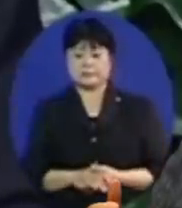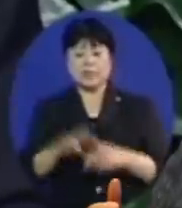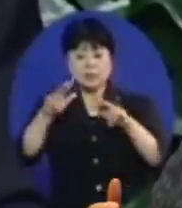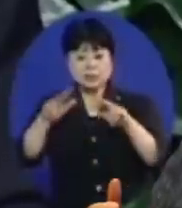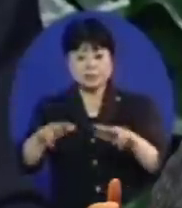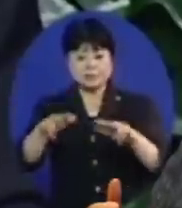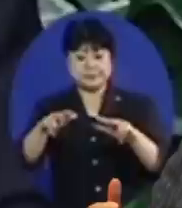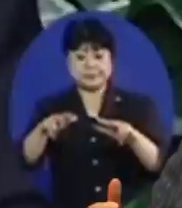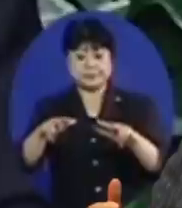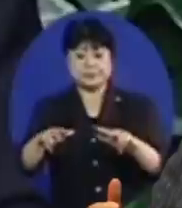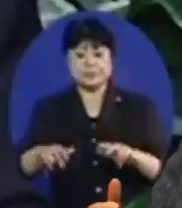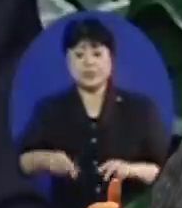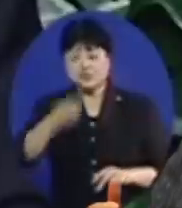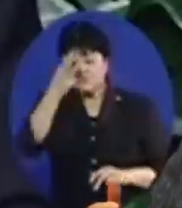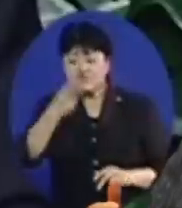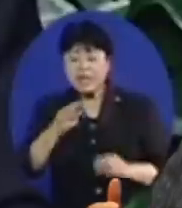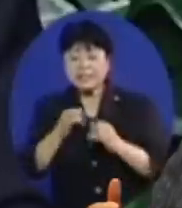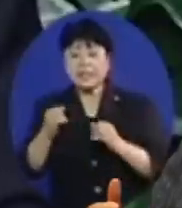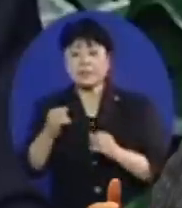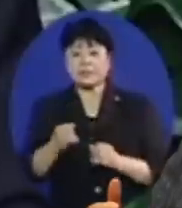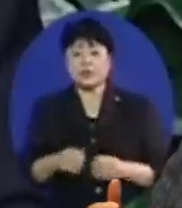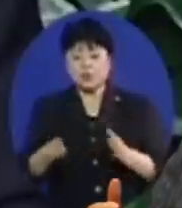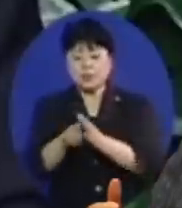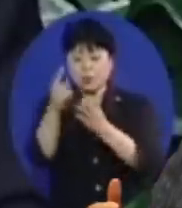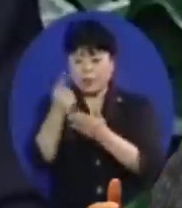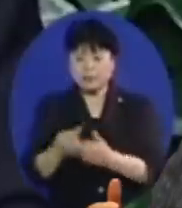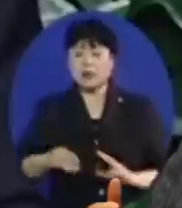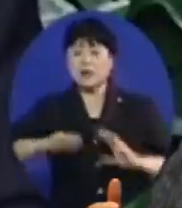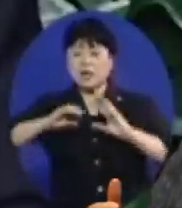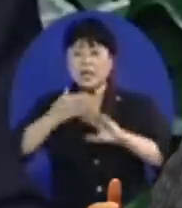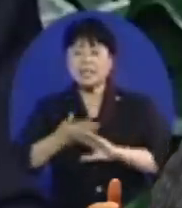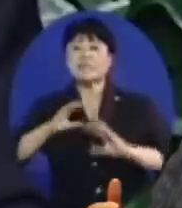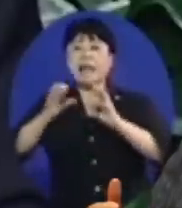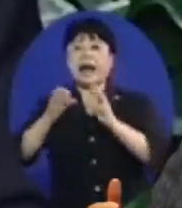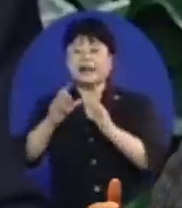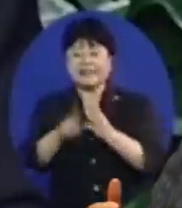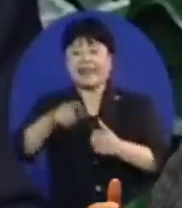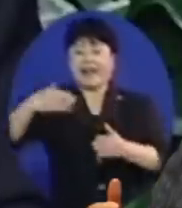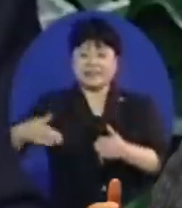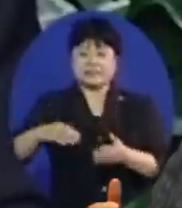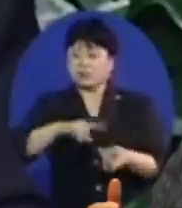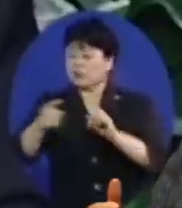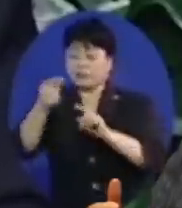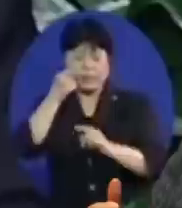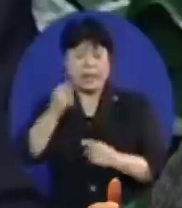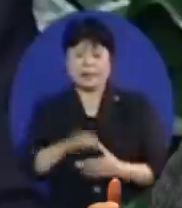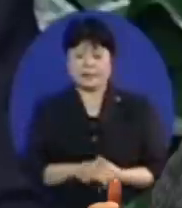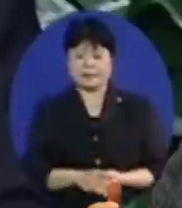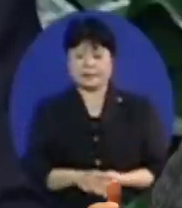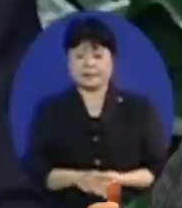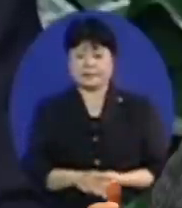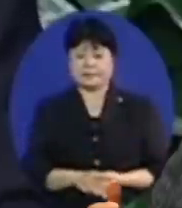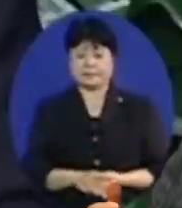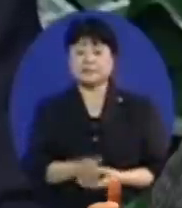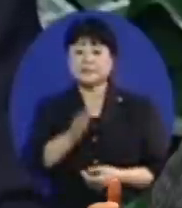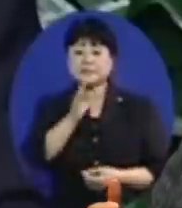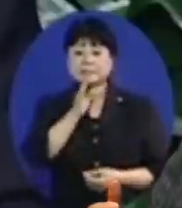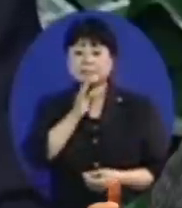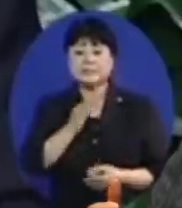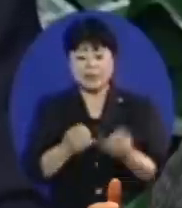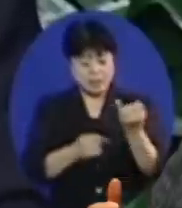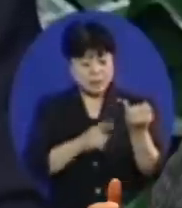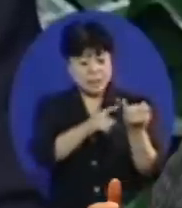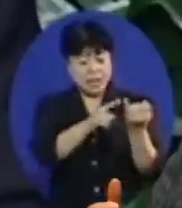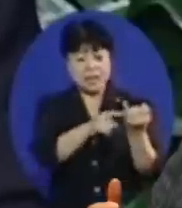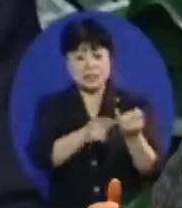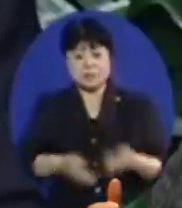지금은 유대인들을 위해서 온 것이고 이방인의 때가 안 왔으니 고쳐줄 수 없다. 그러시는데 아, 이 여자가